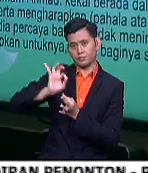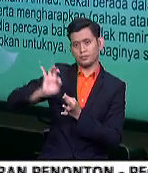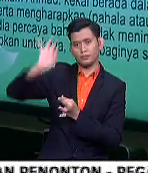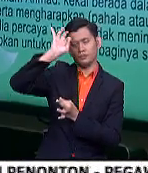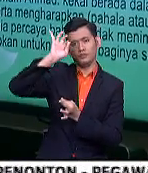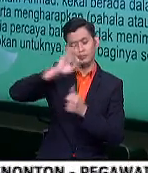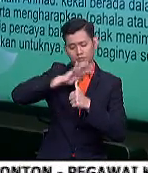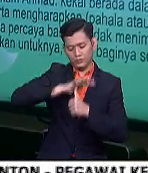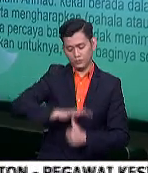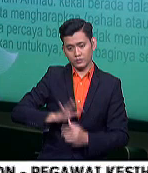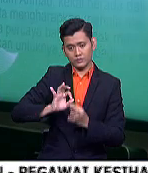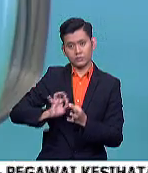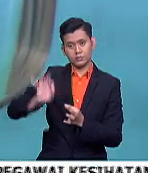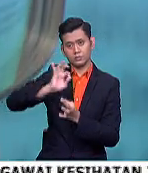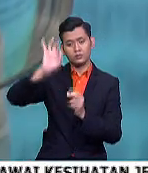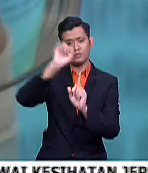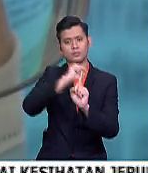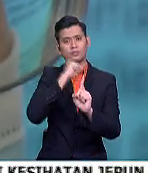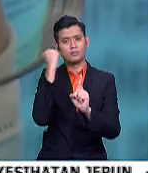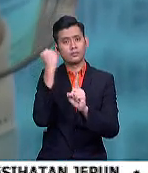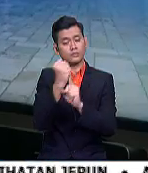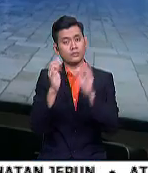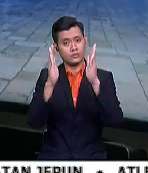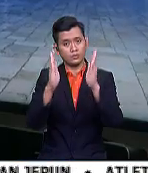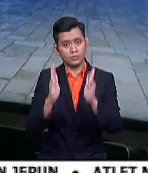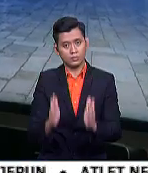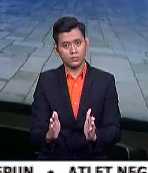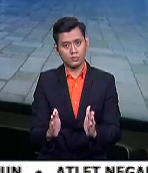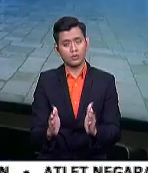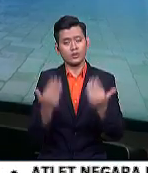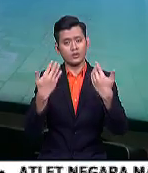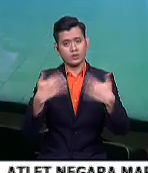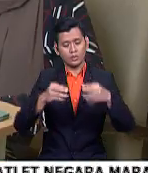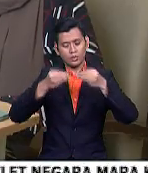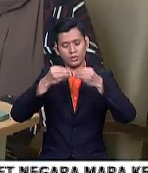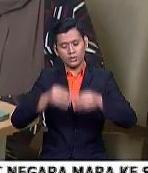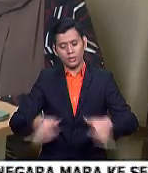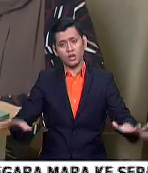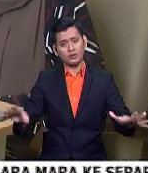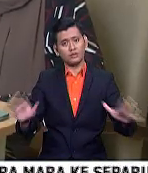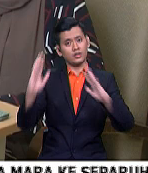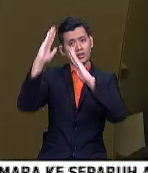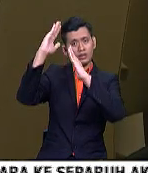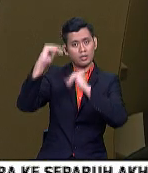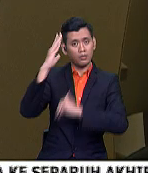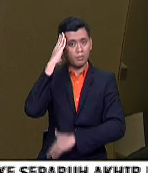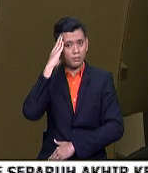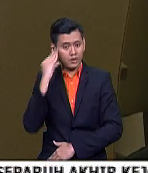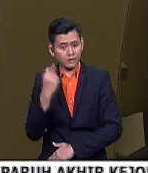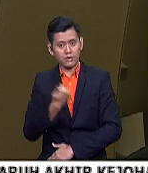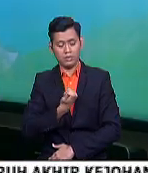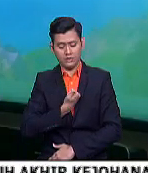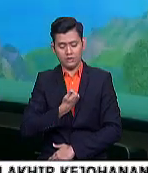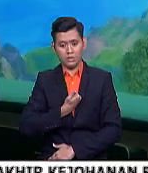ini ditakrifkan sebagai satu keadaan yang mana seseorang itu telah kehilangan seluruh harapan. Pengalaman saya sendiri berhadapan